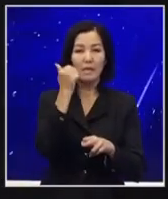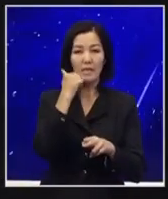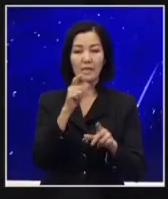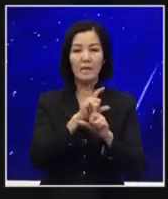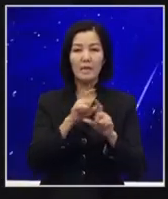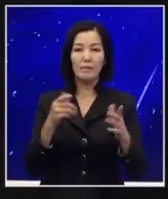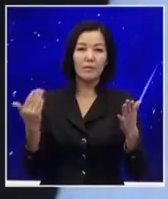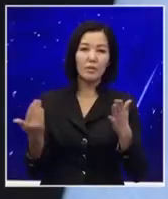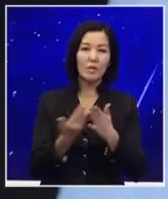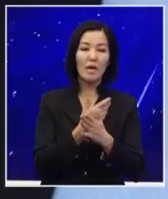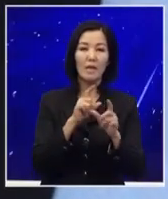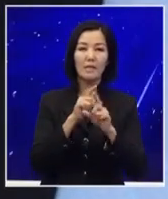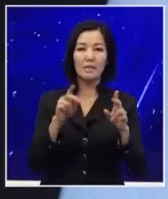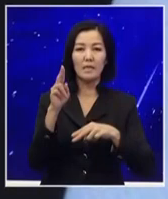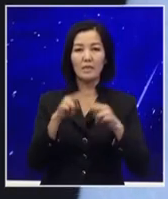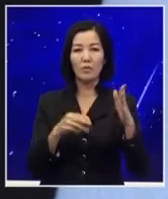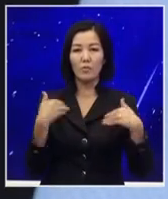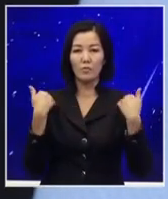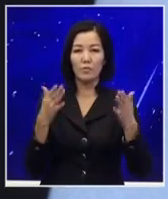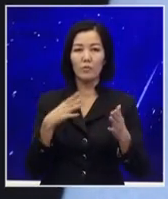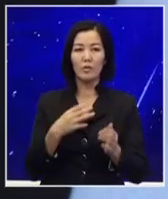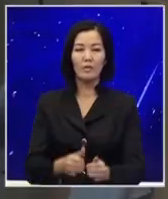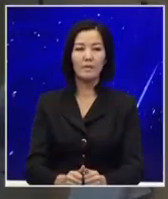орнына заманауи нысан салуды ұсынды.